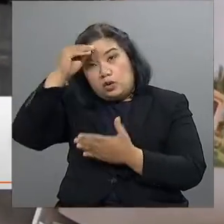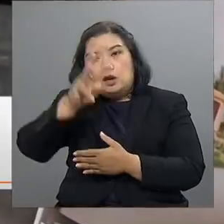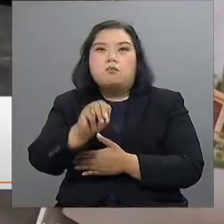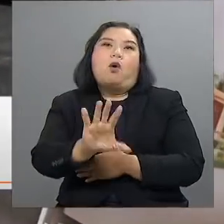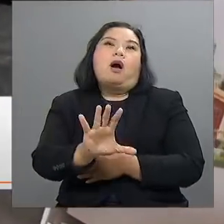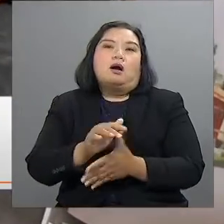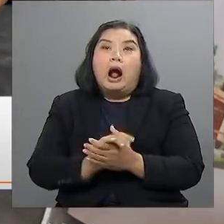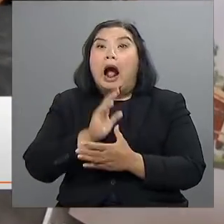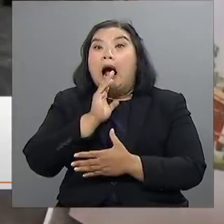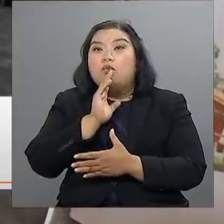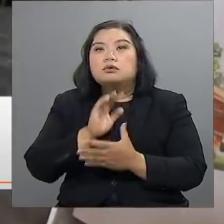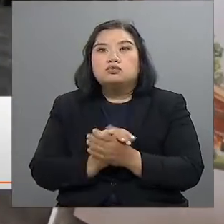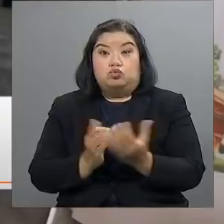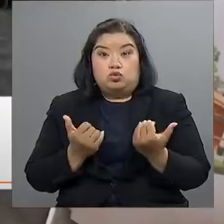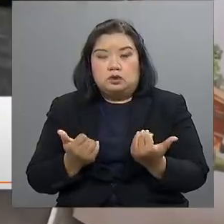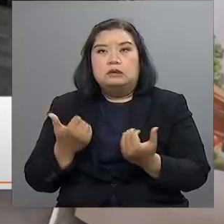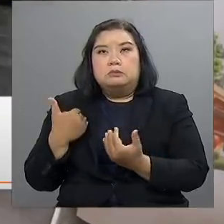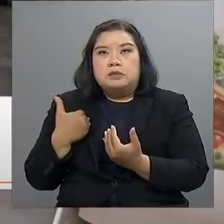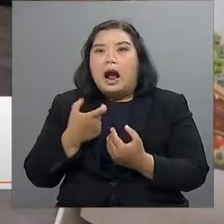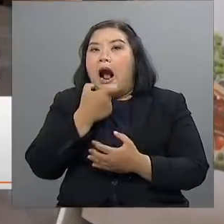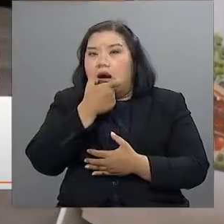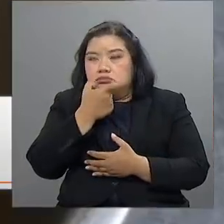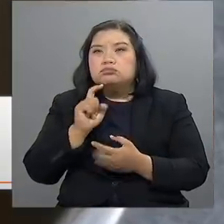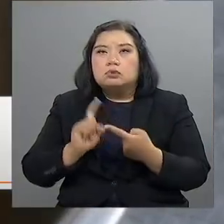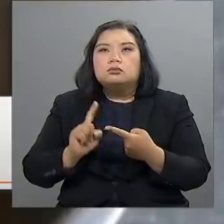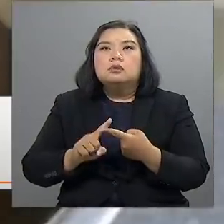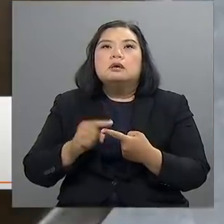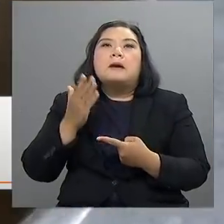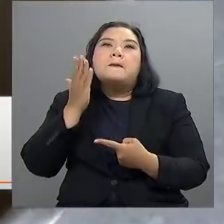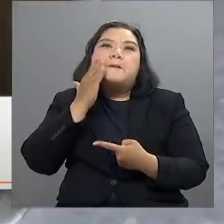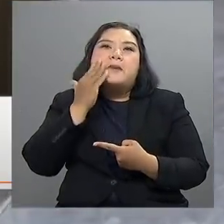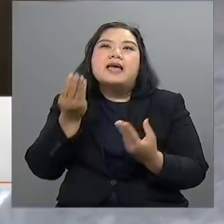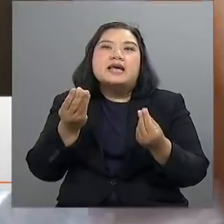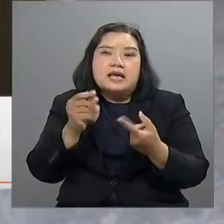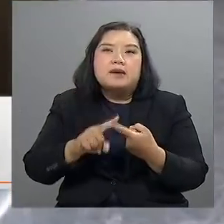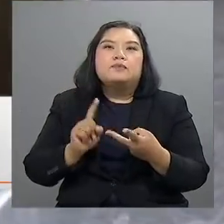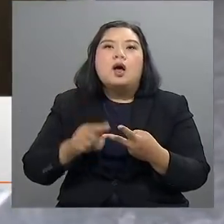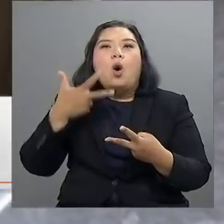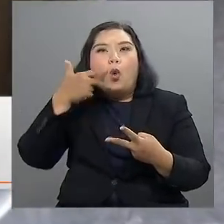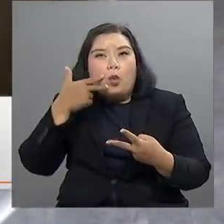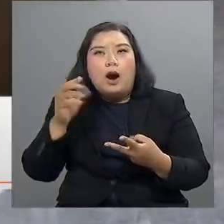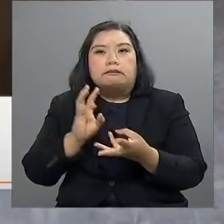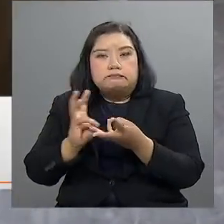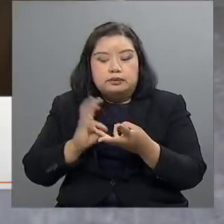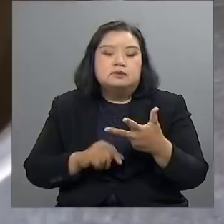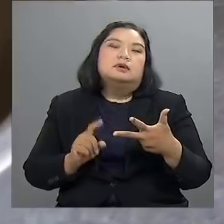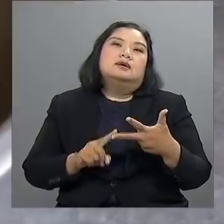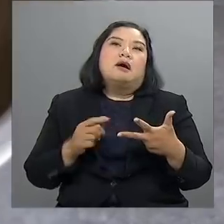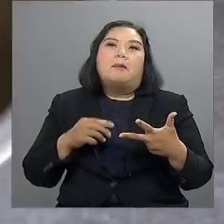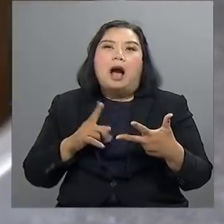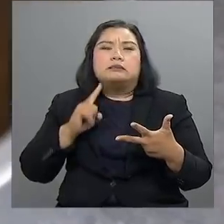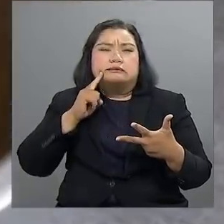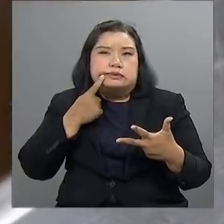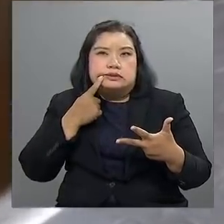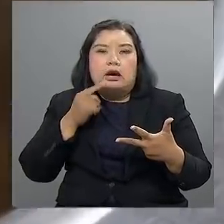านั้นเนี่ยมันก็จะต้องมีส่วนผสมของวิปปิ้งครีมชมัยพรไม่กินน้ำตาลชมัยพรก็ไม่กินเกลือถ้ามากไปชมัยพ